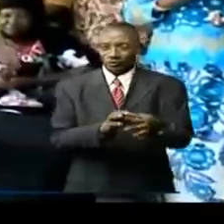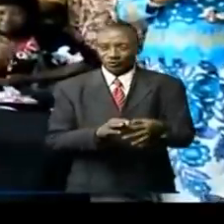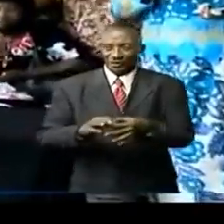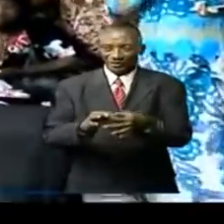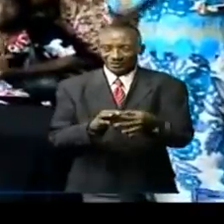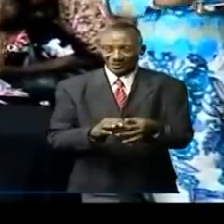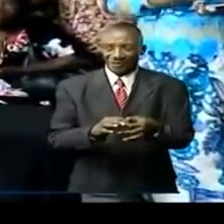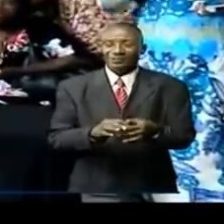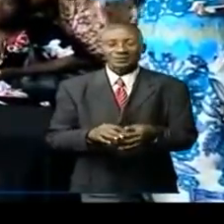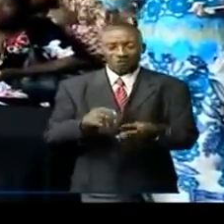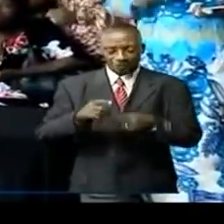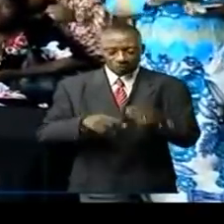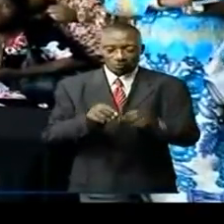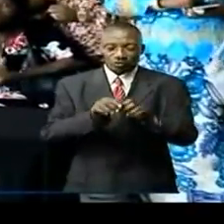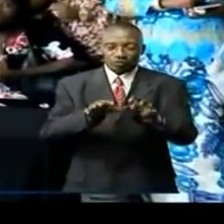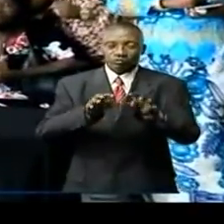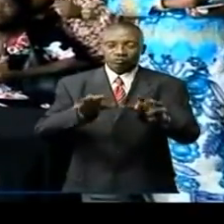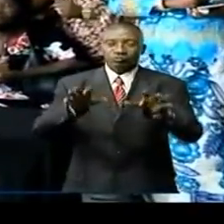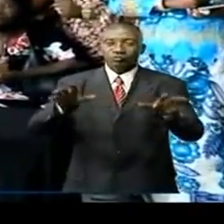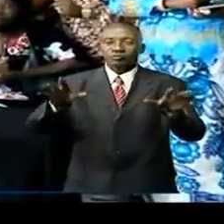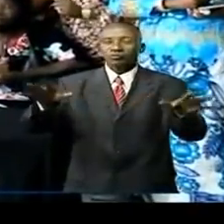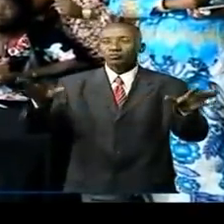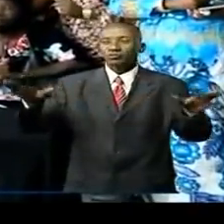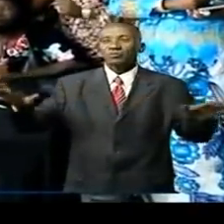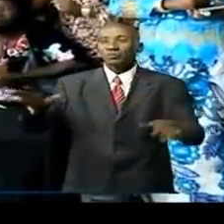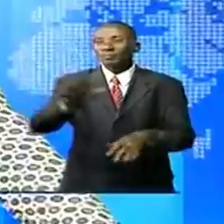sœurs de l'est de la RDC.